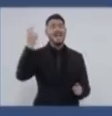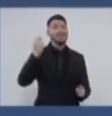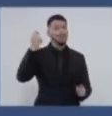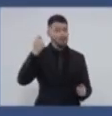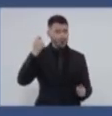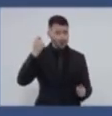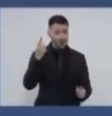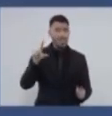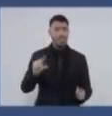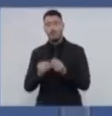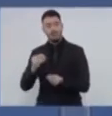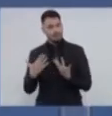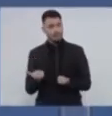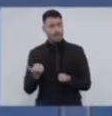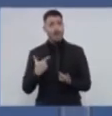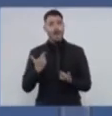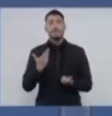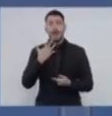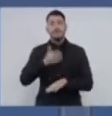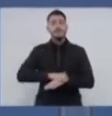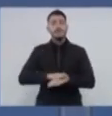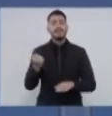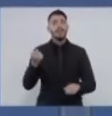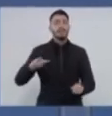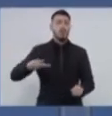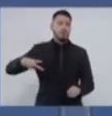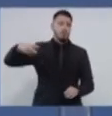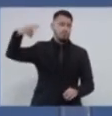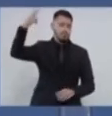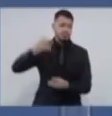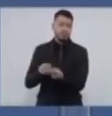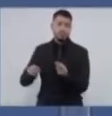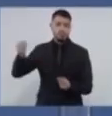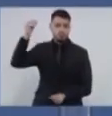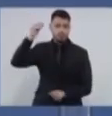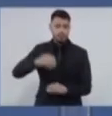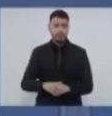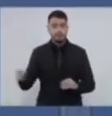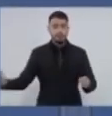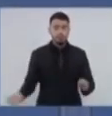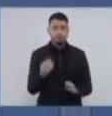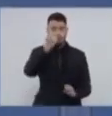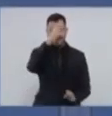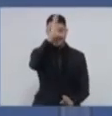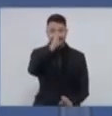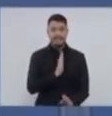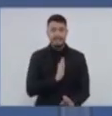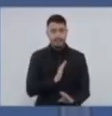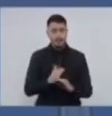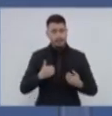με παιδιά από την πρώτη στιγμή της κρίσης δηλώσαμε ότι η κυβέρνηση θα είναι στο πλευρό των